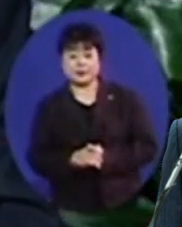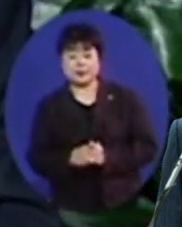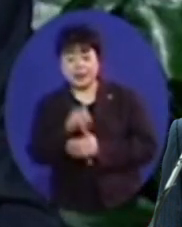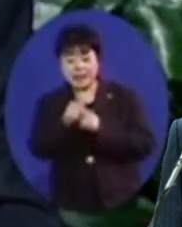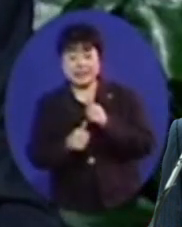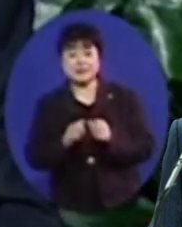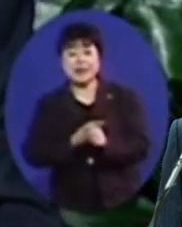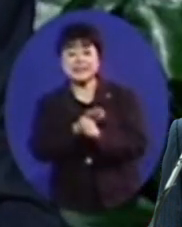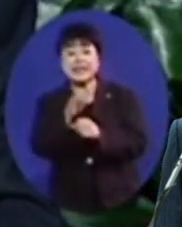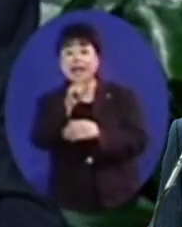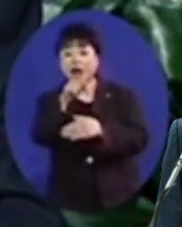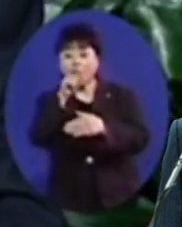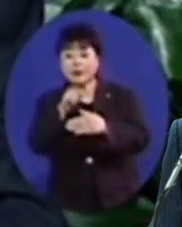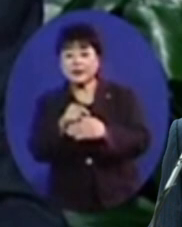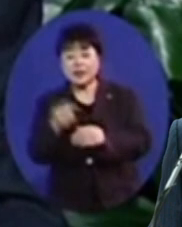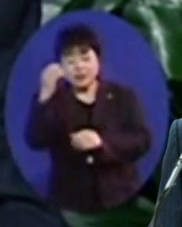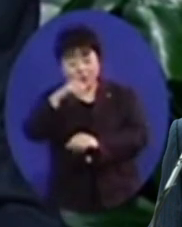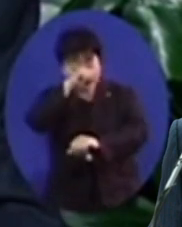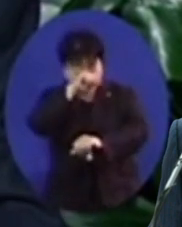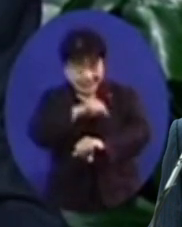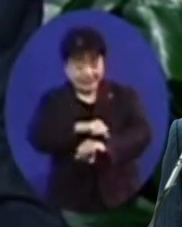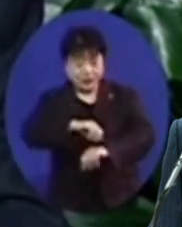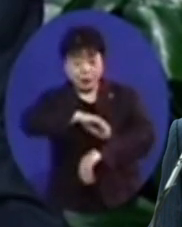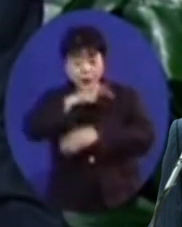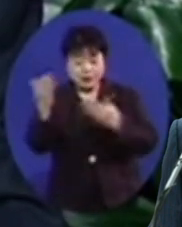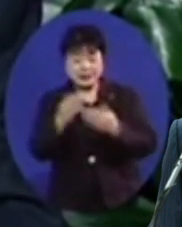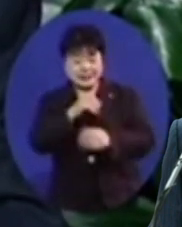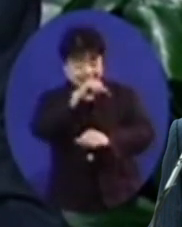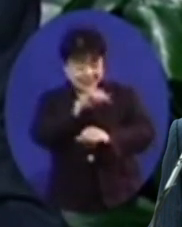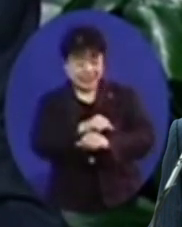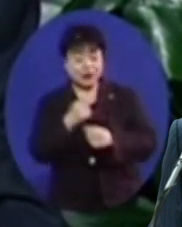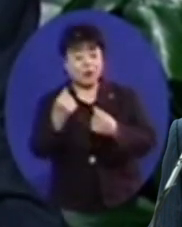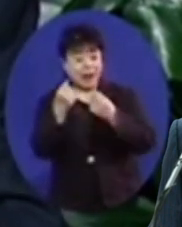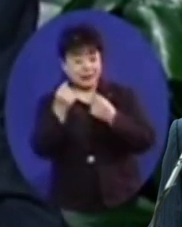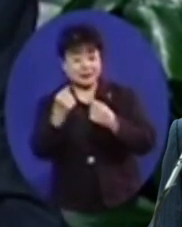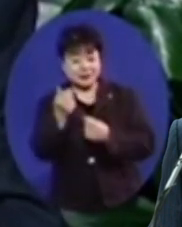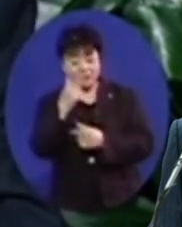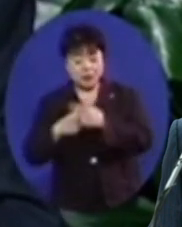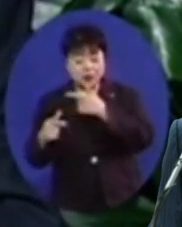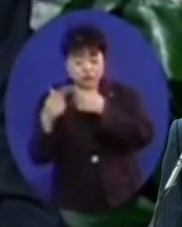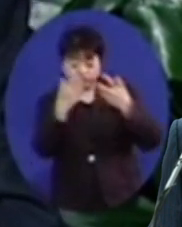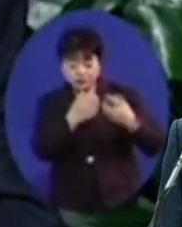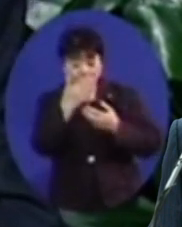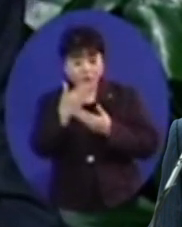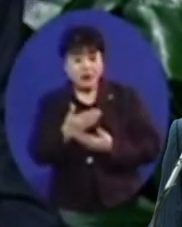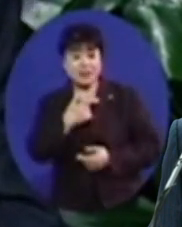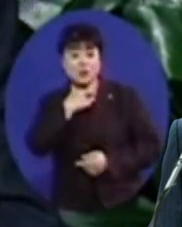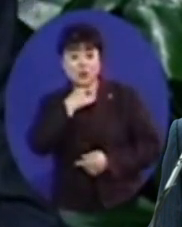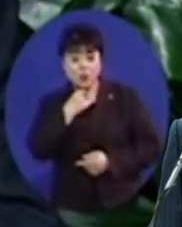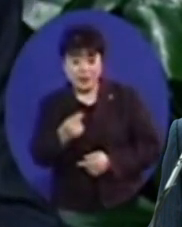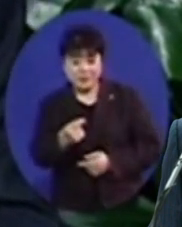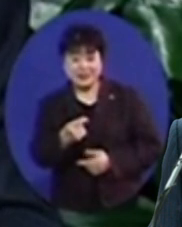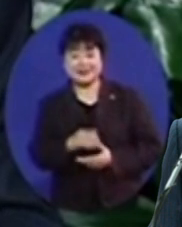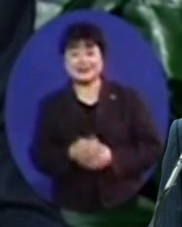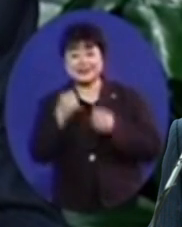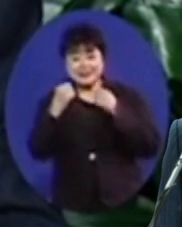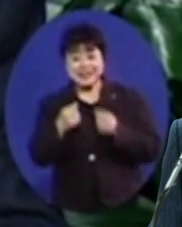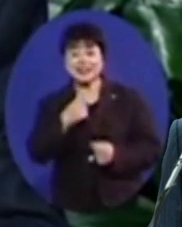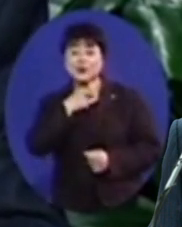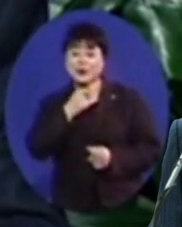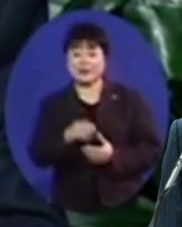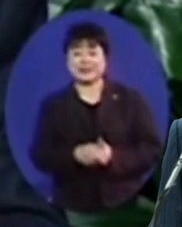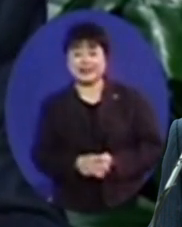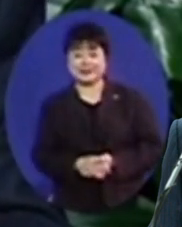하나님의 사랑 가운데 영혼이 잘됨 같이 범사에 잘됨에 강건하고 생명을 얻을 때 풍성하게 얻으며 살기를